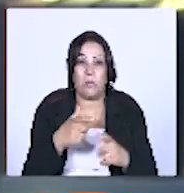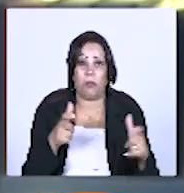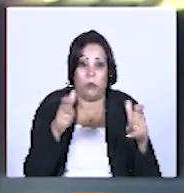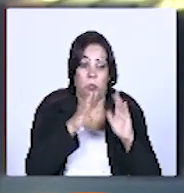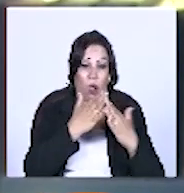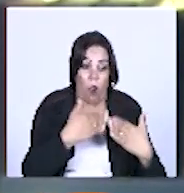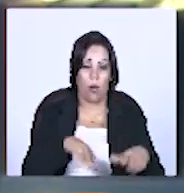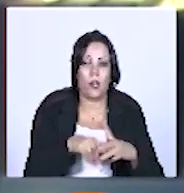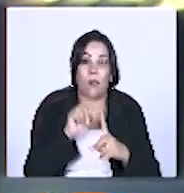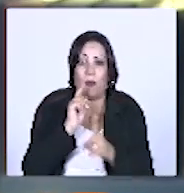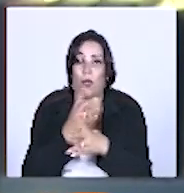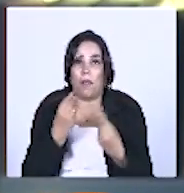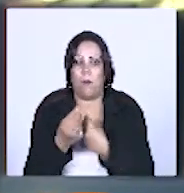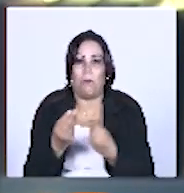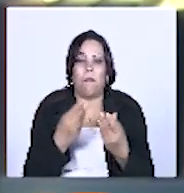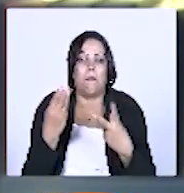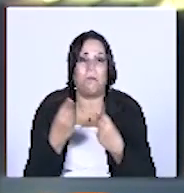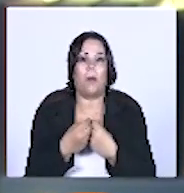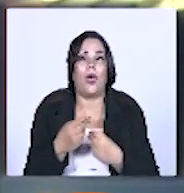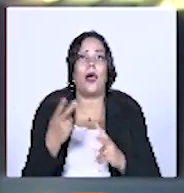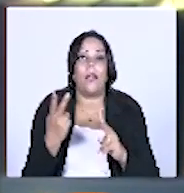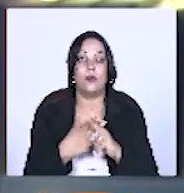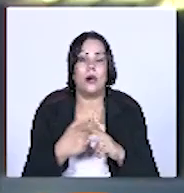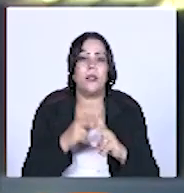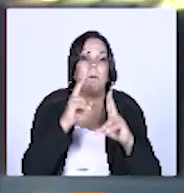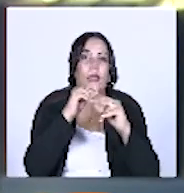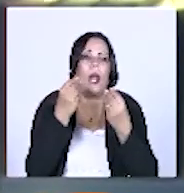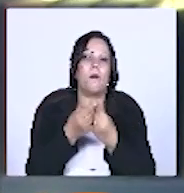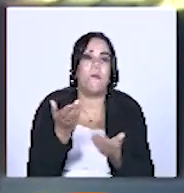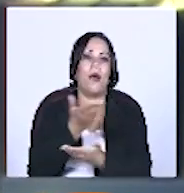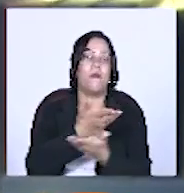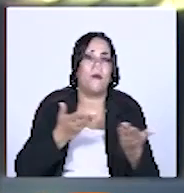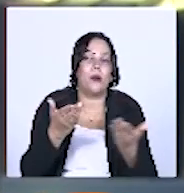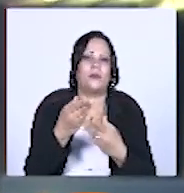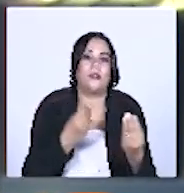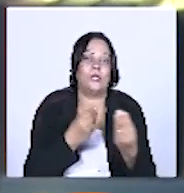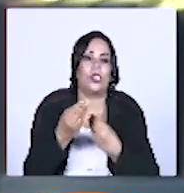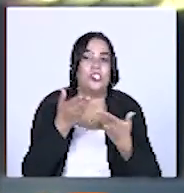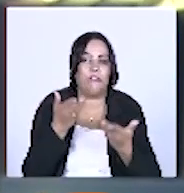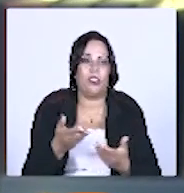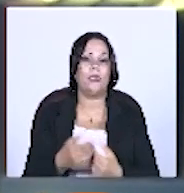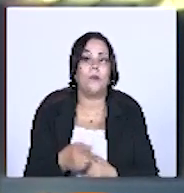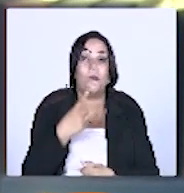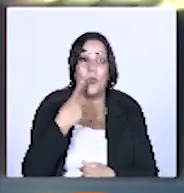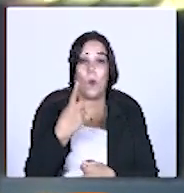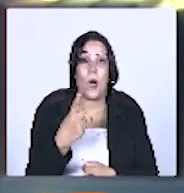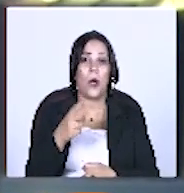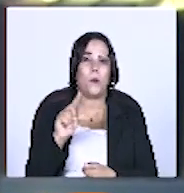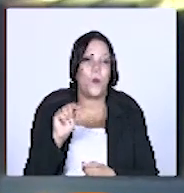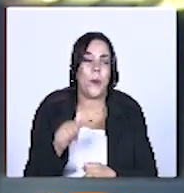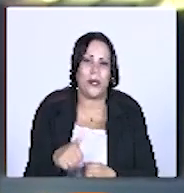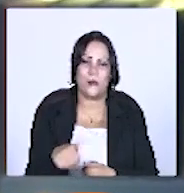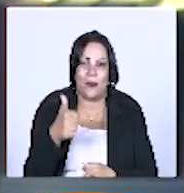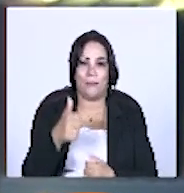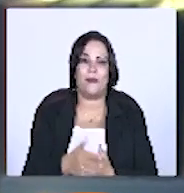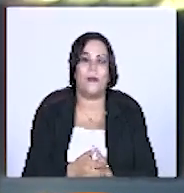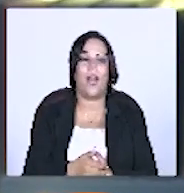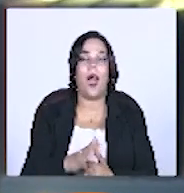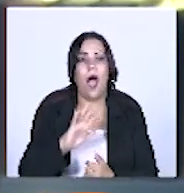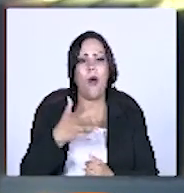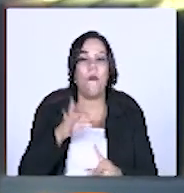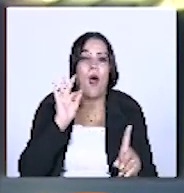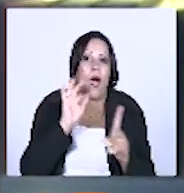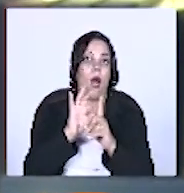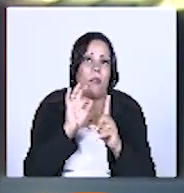هامش الندوه بين ناس بتتكلم مع بعضها و بتتناقش دي احد مميزات او